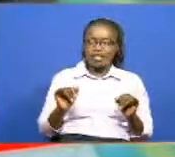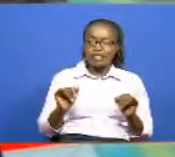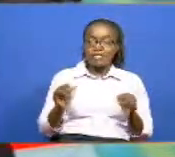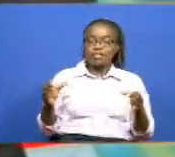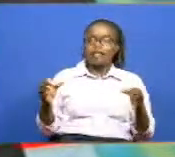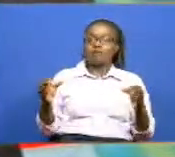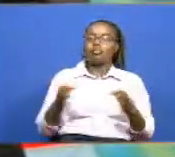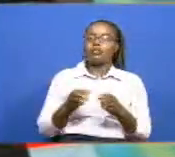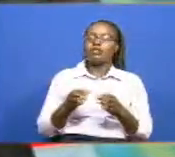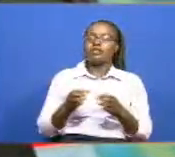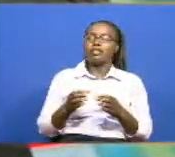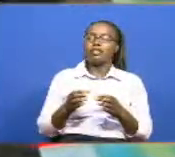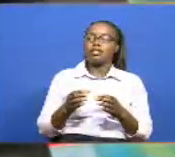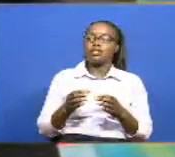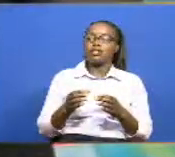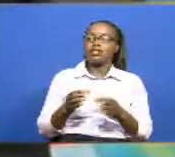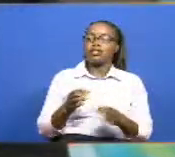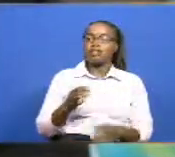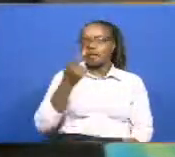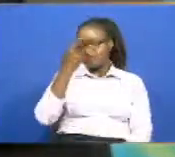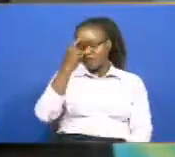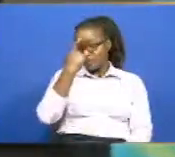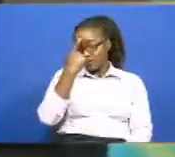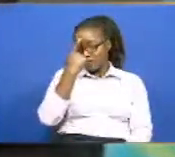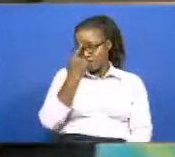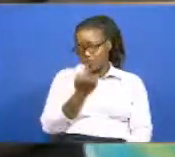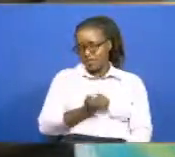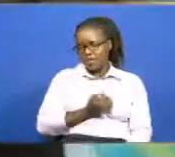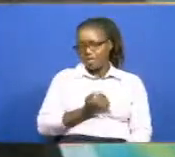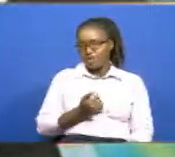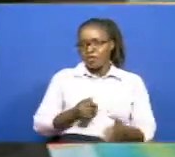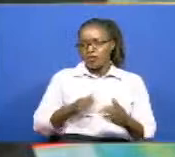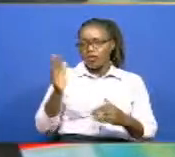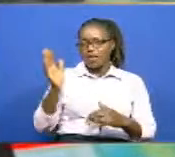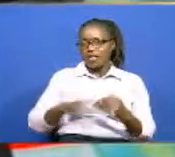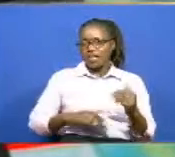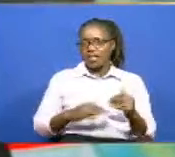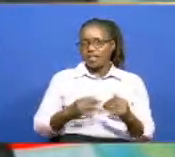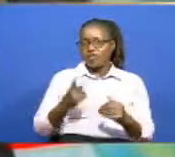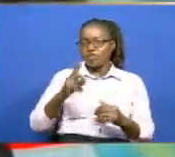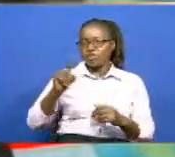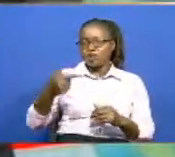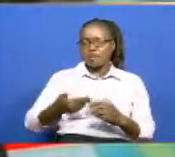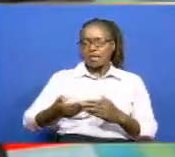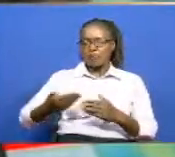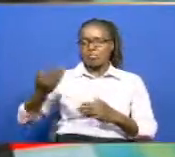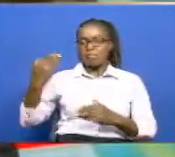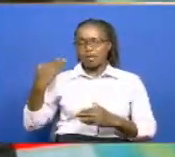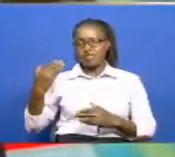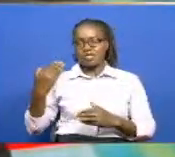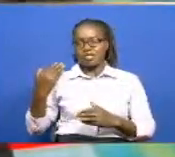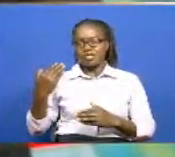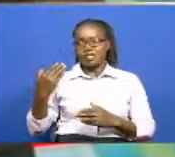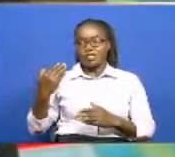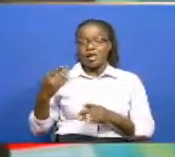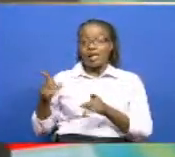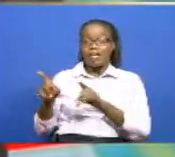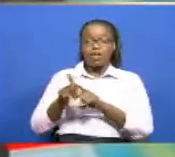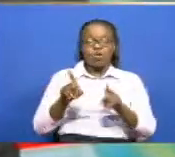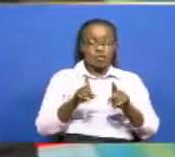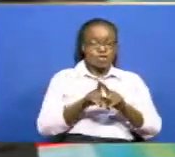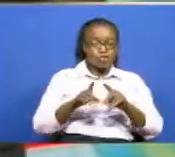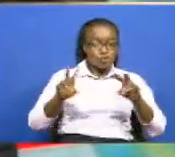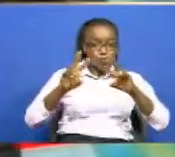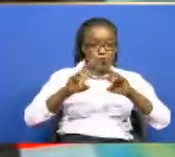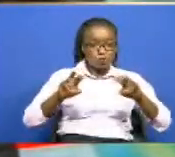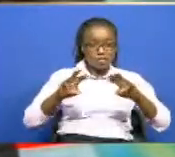kampuni ni taifa la India. Ilikuwa ni zaidi ya miaka 2000 iliyopita kwa mujibu wa utafiti